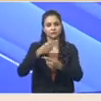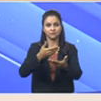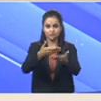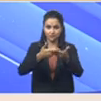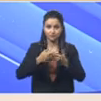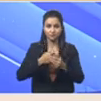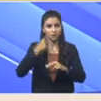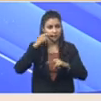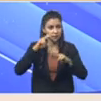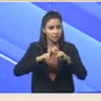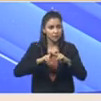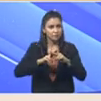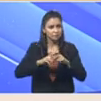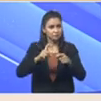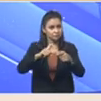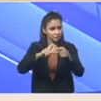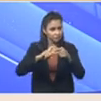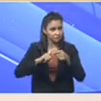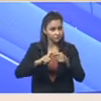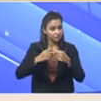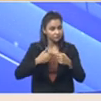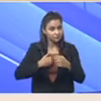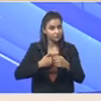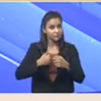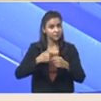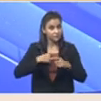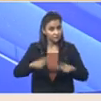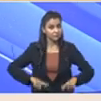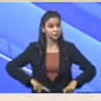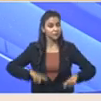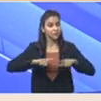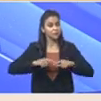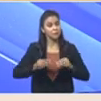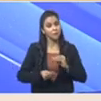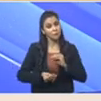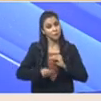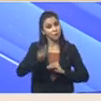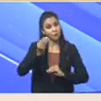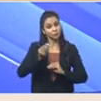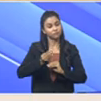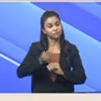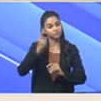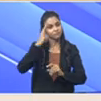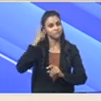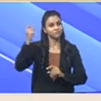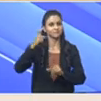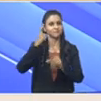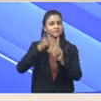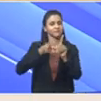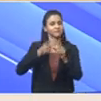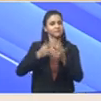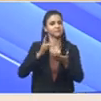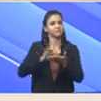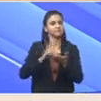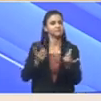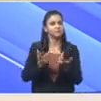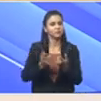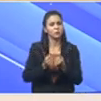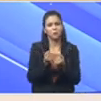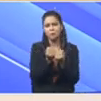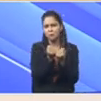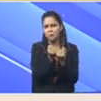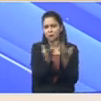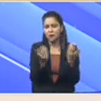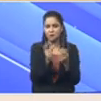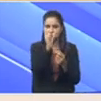आप मुझसे पूछें कि मेरे जीवन के सबसे यादगार पल क्या रहे, तो कितने ही